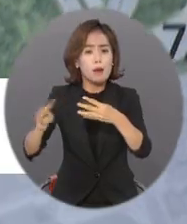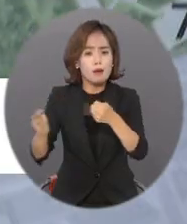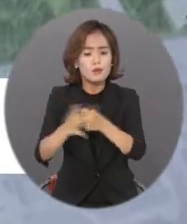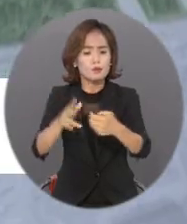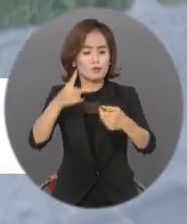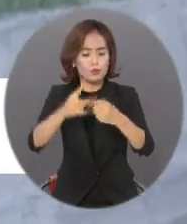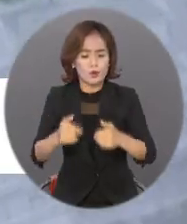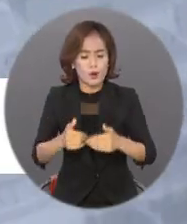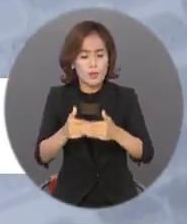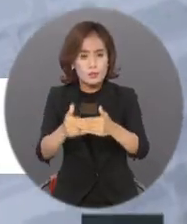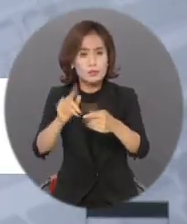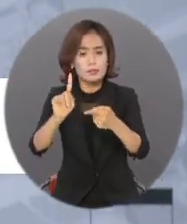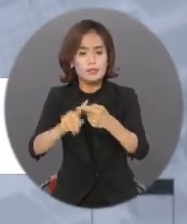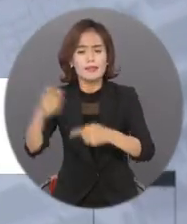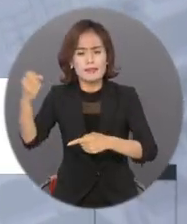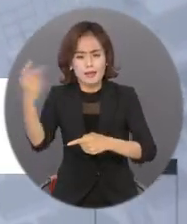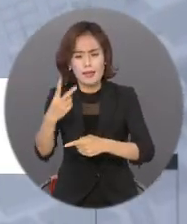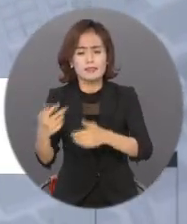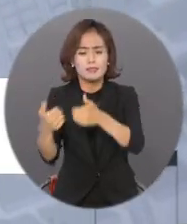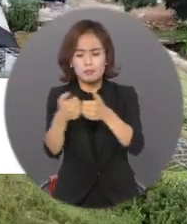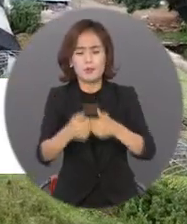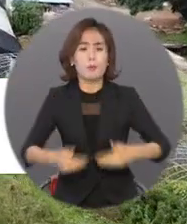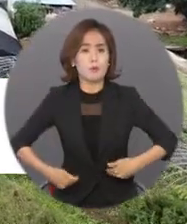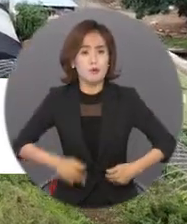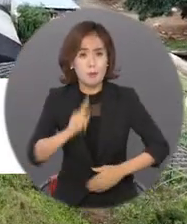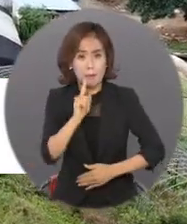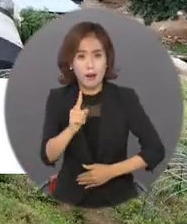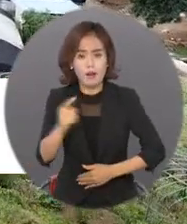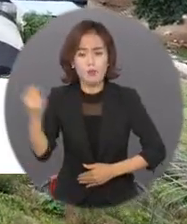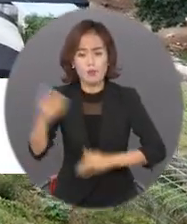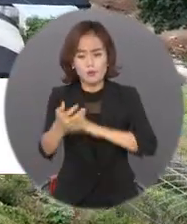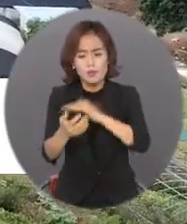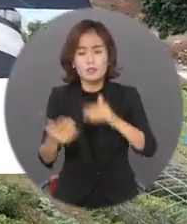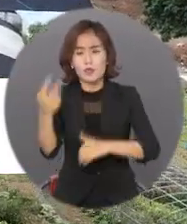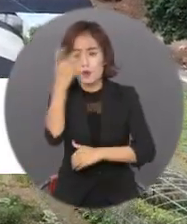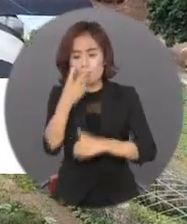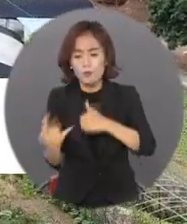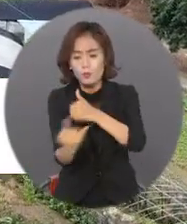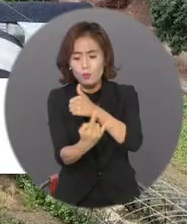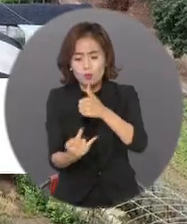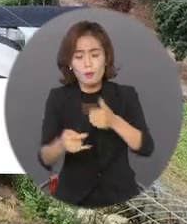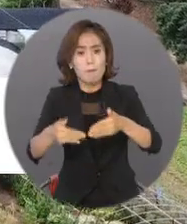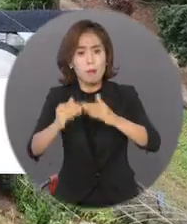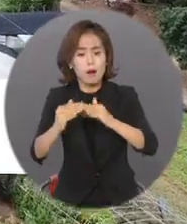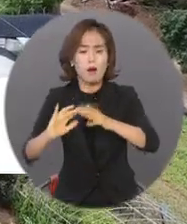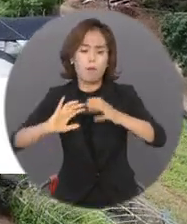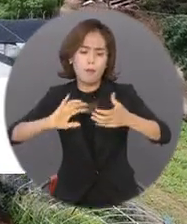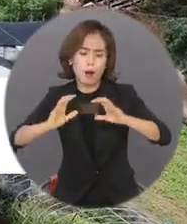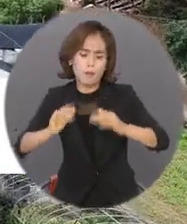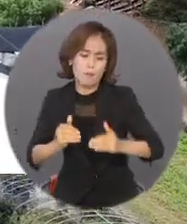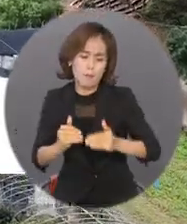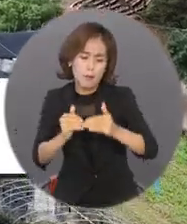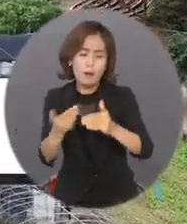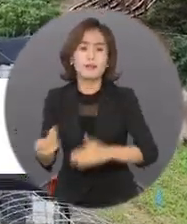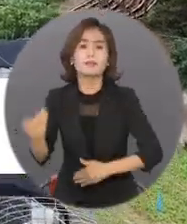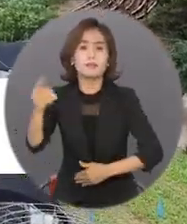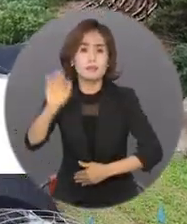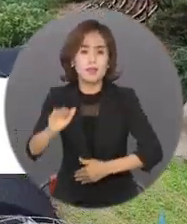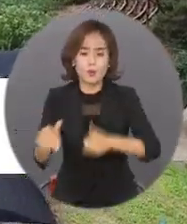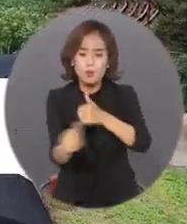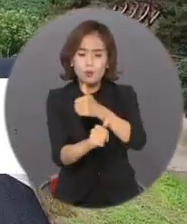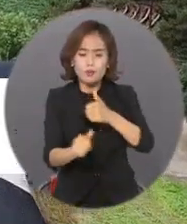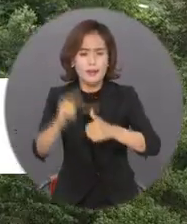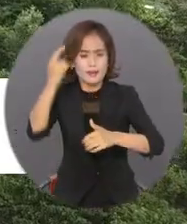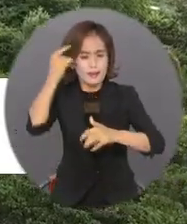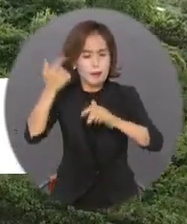차례 진행된 회의에서 재심의 결론이 나왔고 사전 검토위라는 소위원회까지 구성해 논의를 지속했지만 위원들